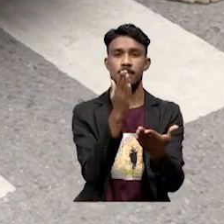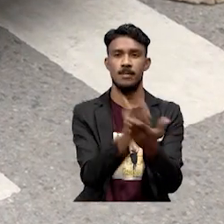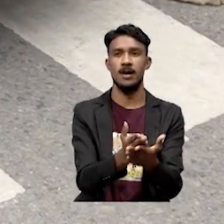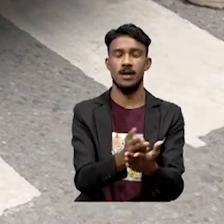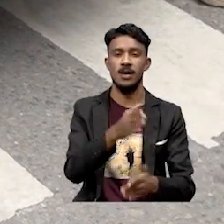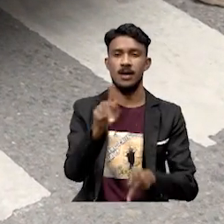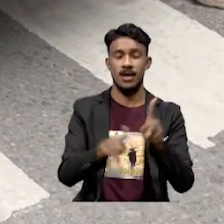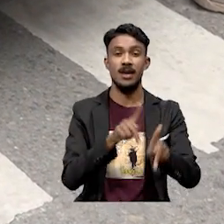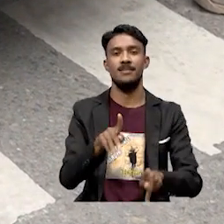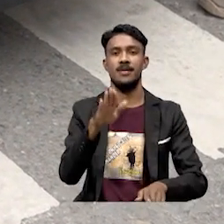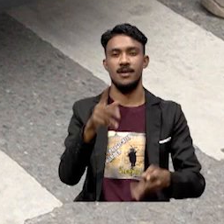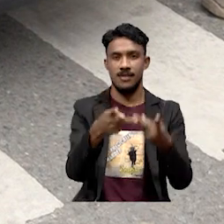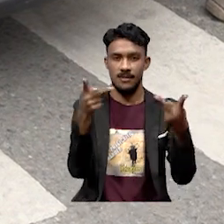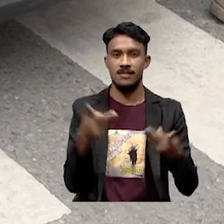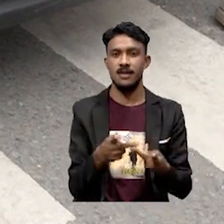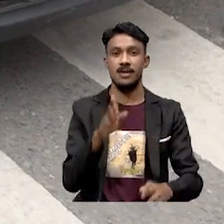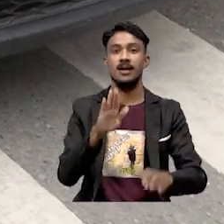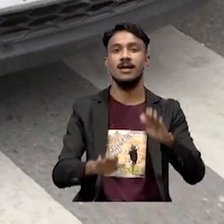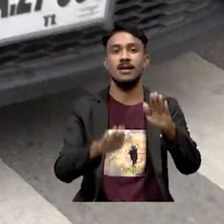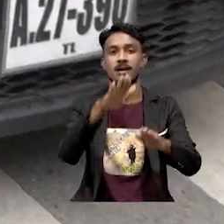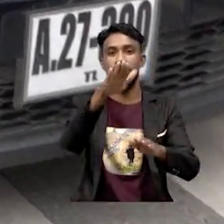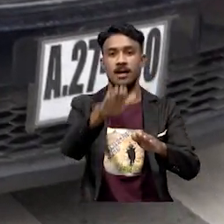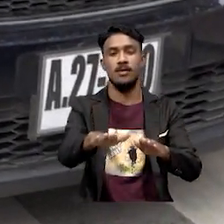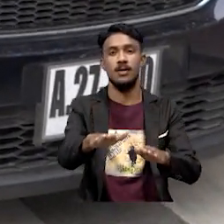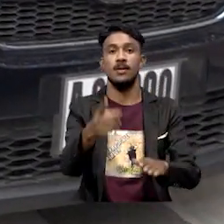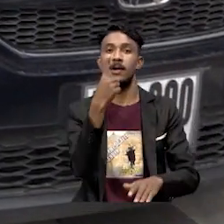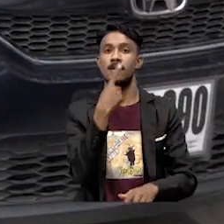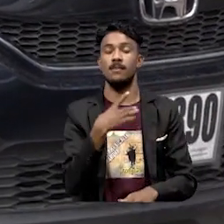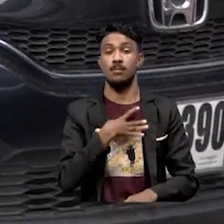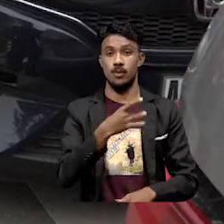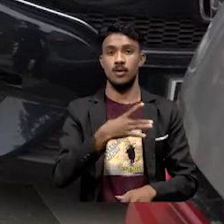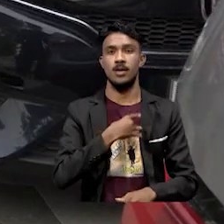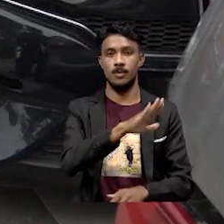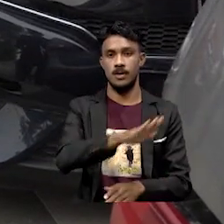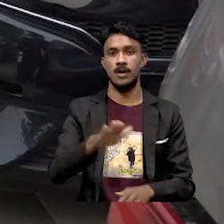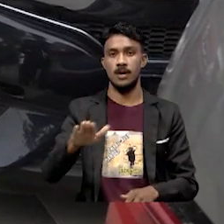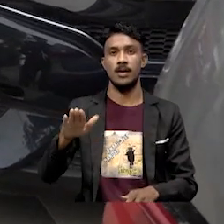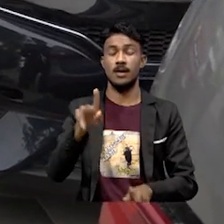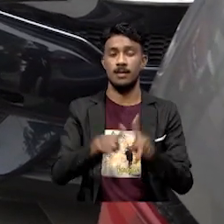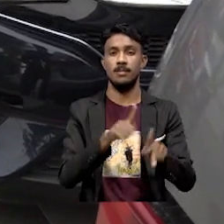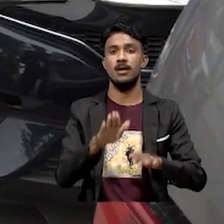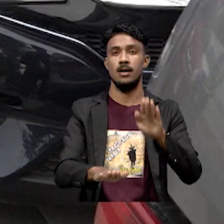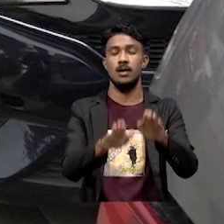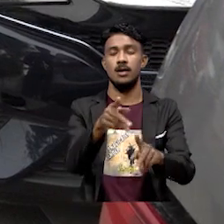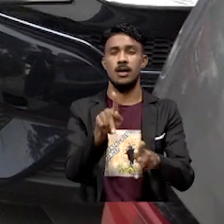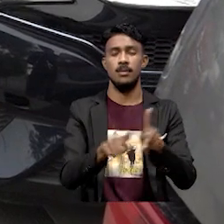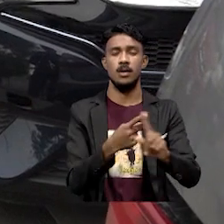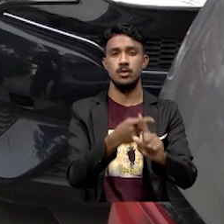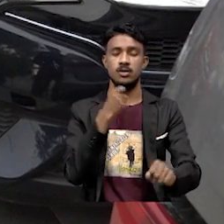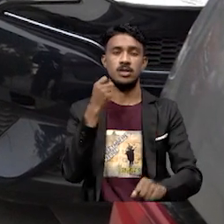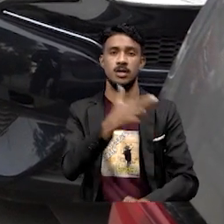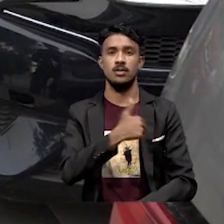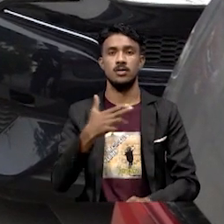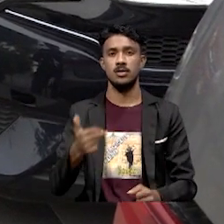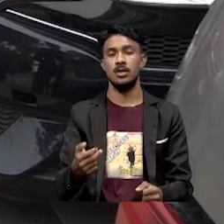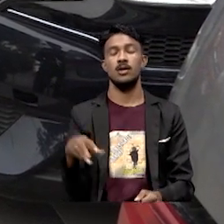iha be iha los zebra cross ne leten itene ne sidadau ne sidadau stranger usi indonesia usi jakarta ane mo ko into